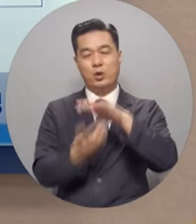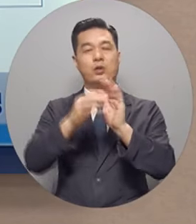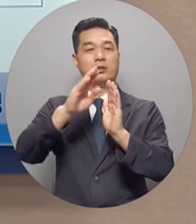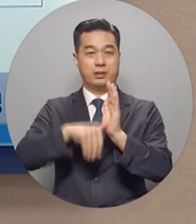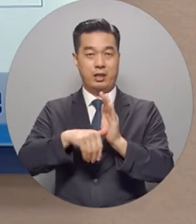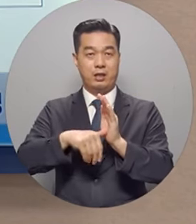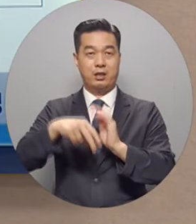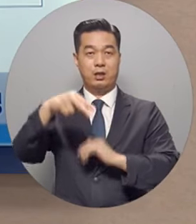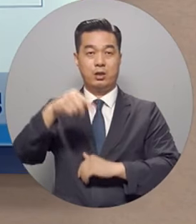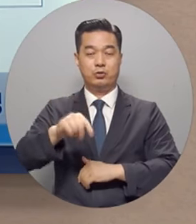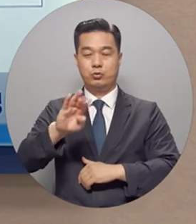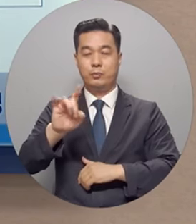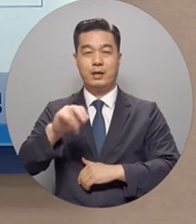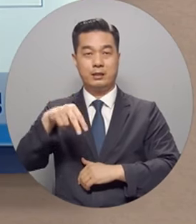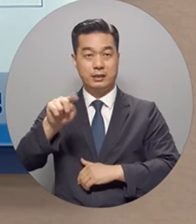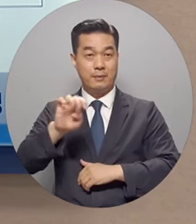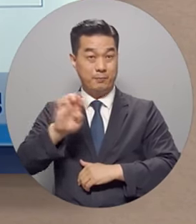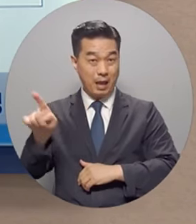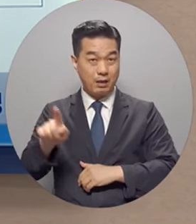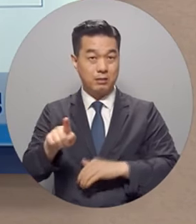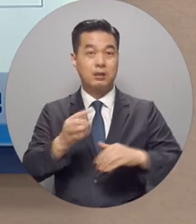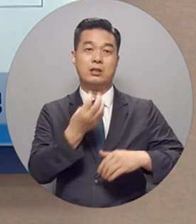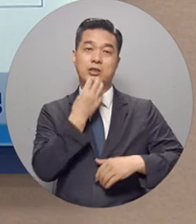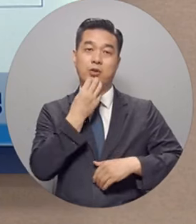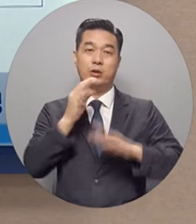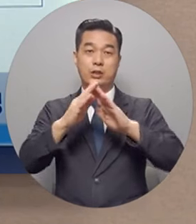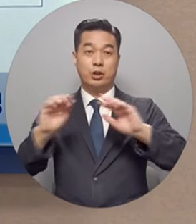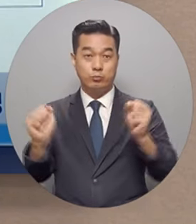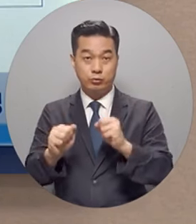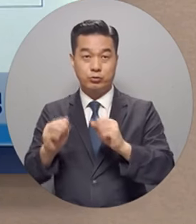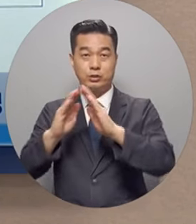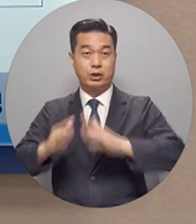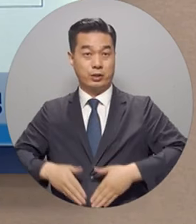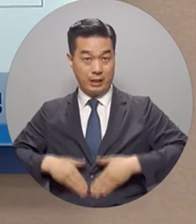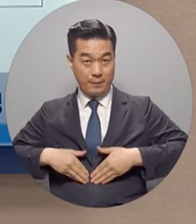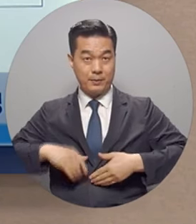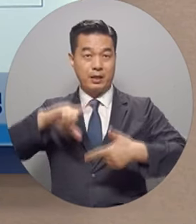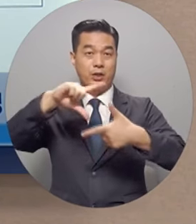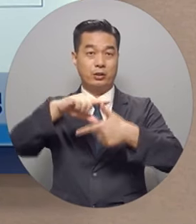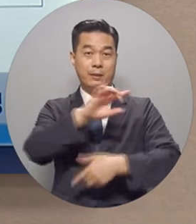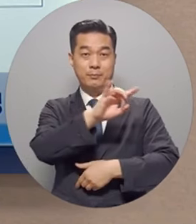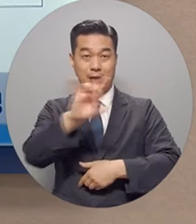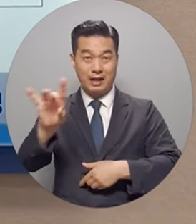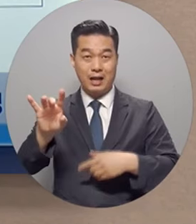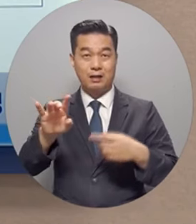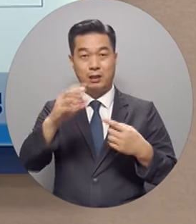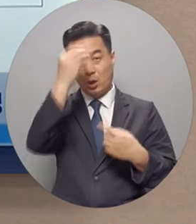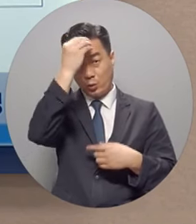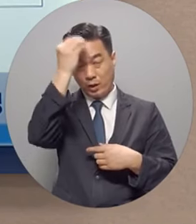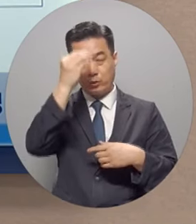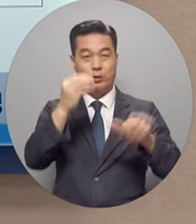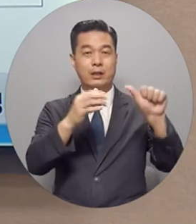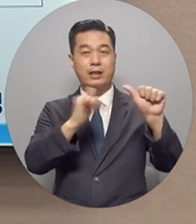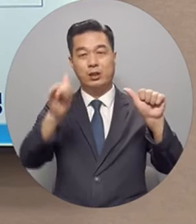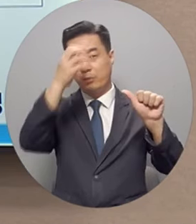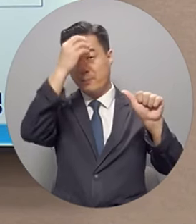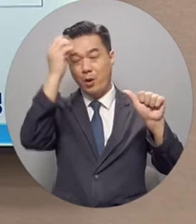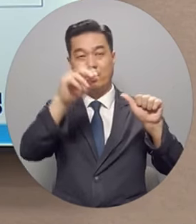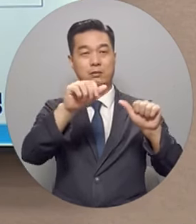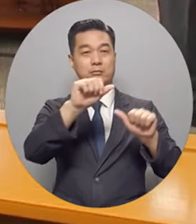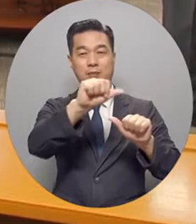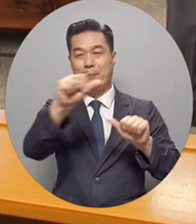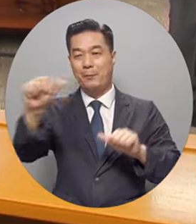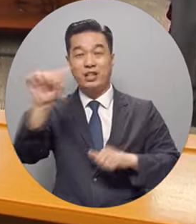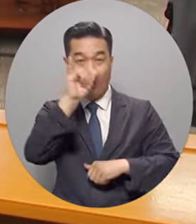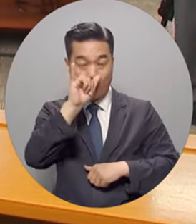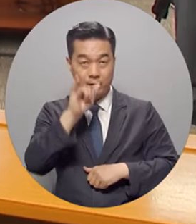서울, 전북, 전남, 경남에 각각 한계고등학교가 현재 장성을 5명 배출하고 있고요.